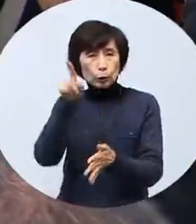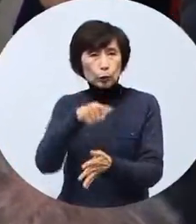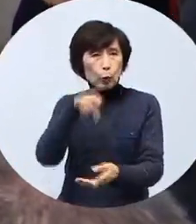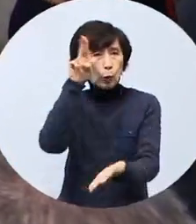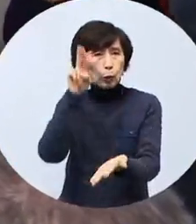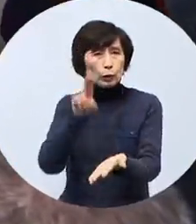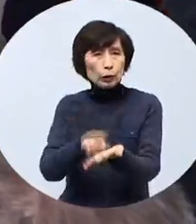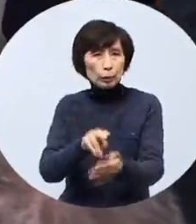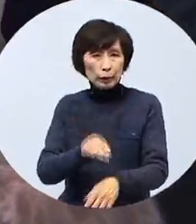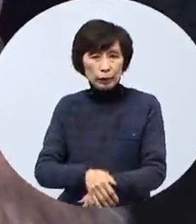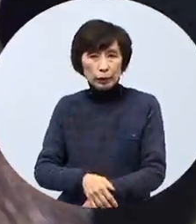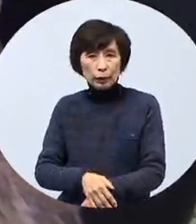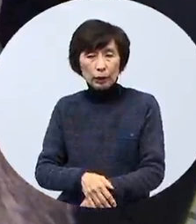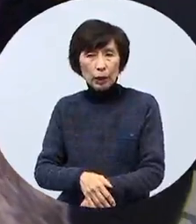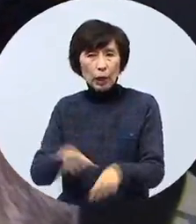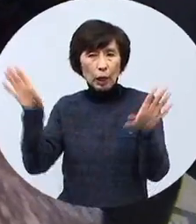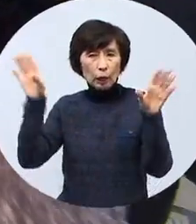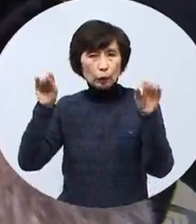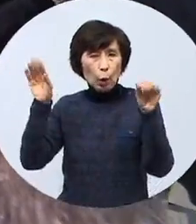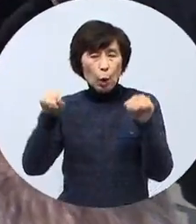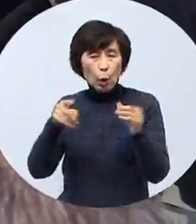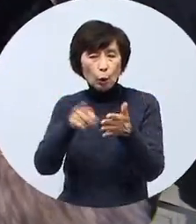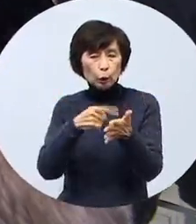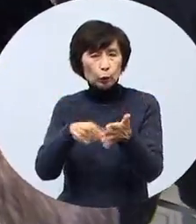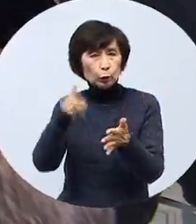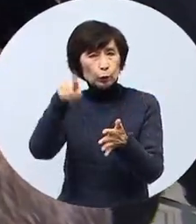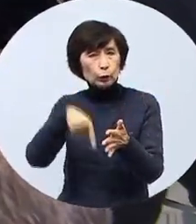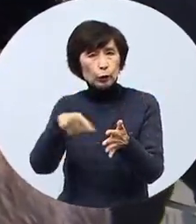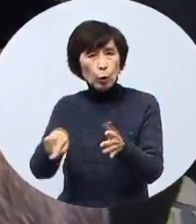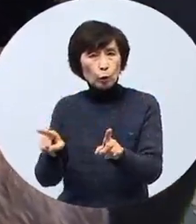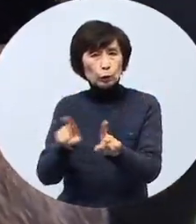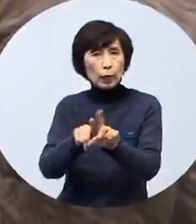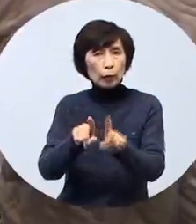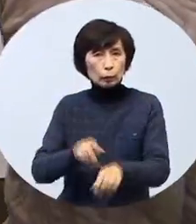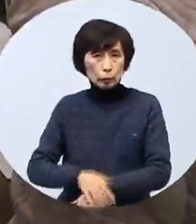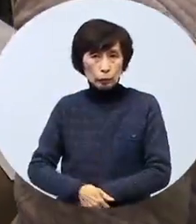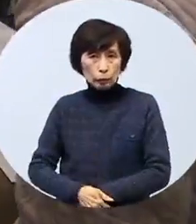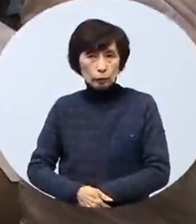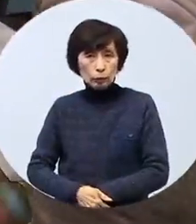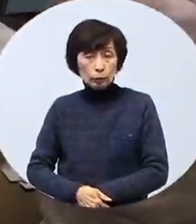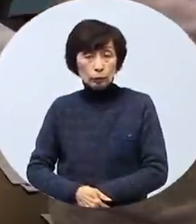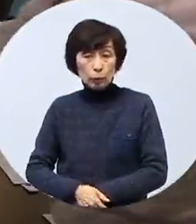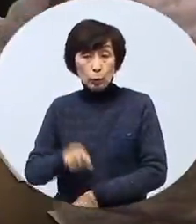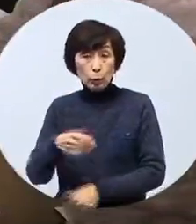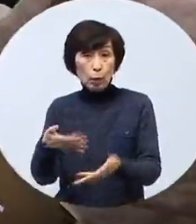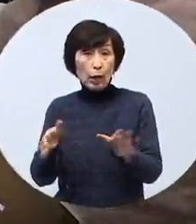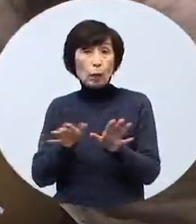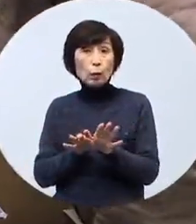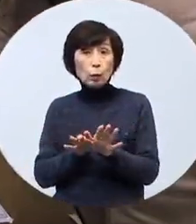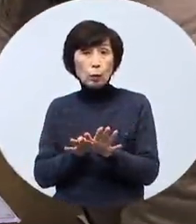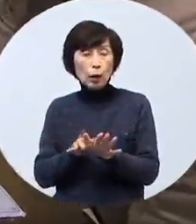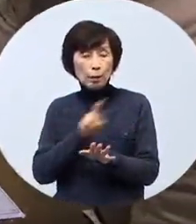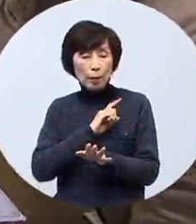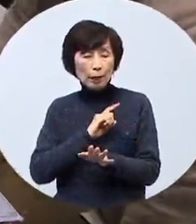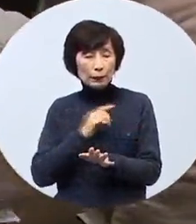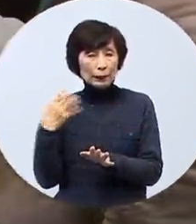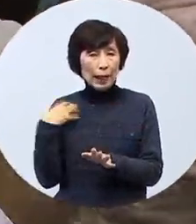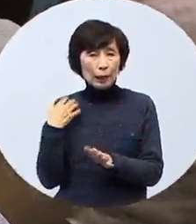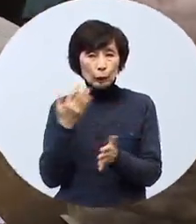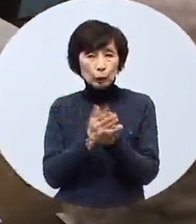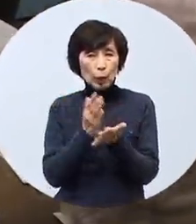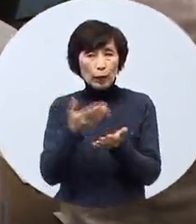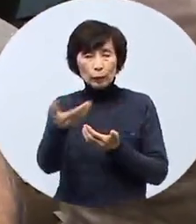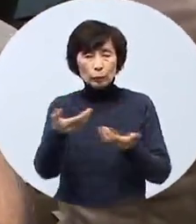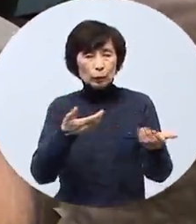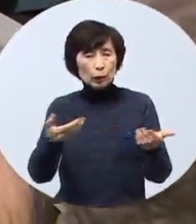外からのいろんな情報を処理する人をつける。 こちらの班は、最初に役割分担をしない